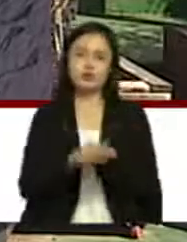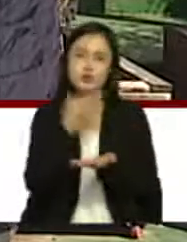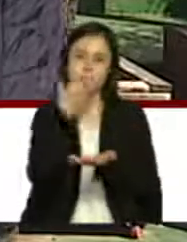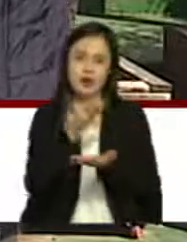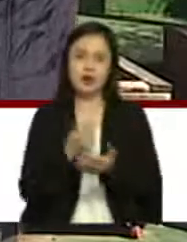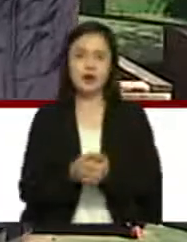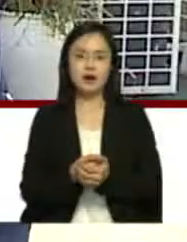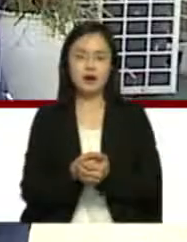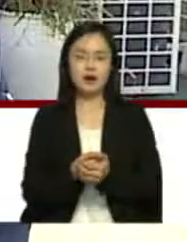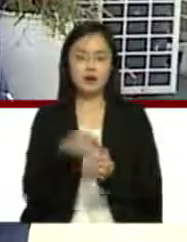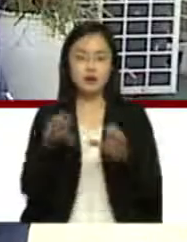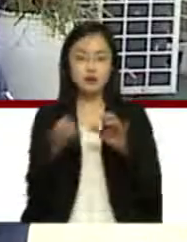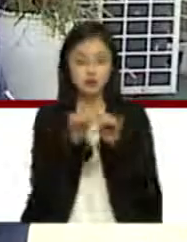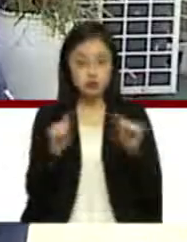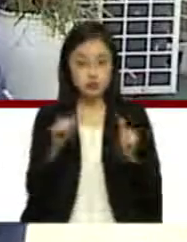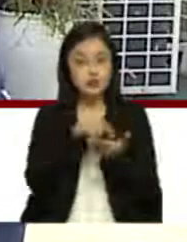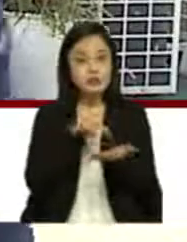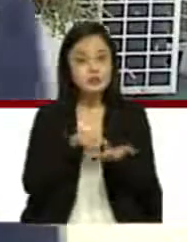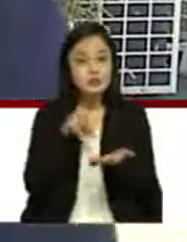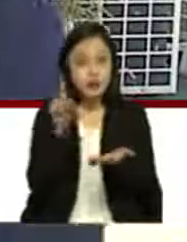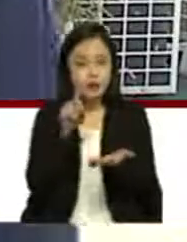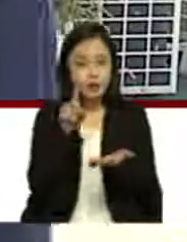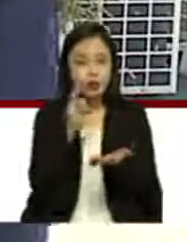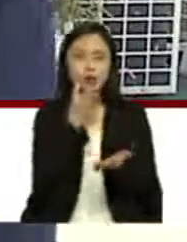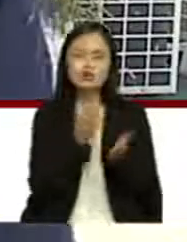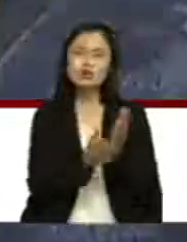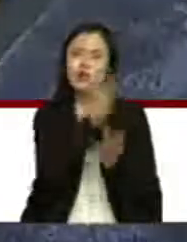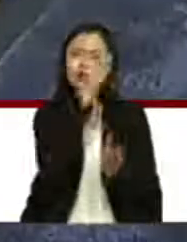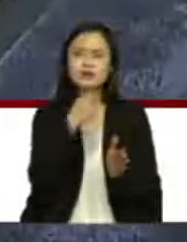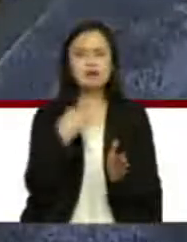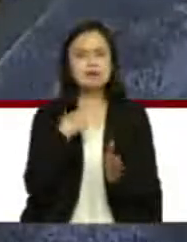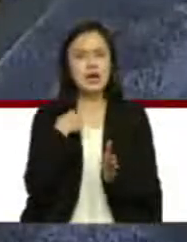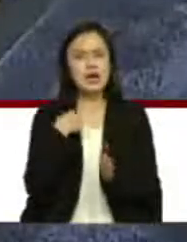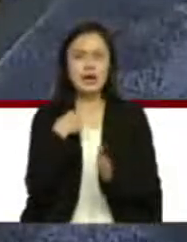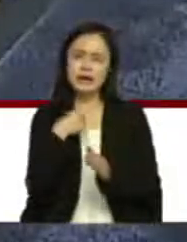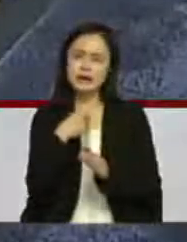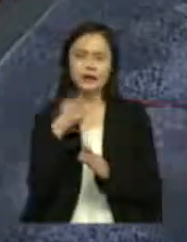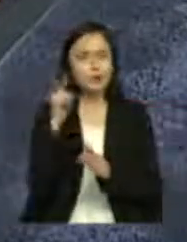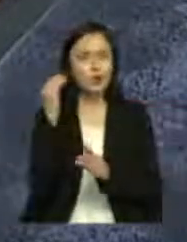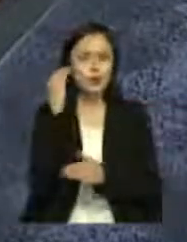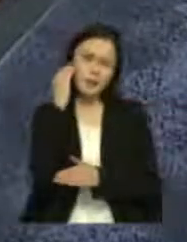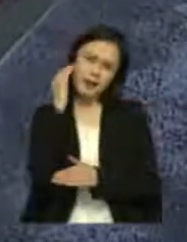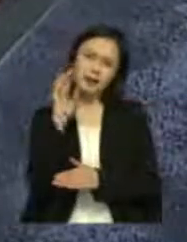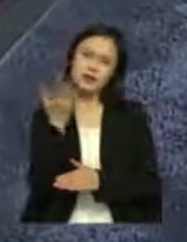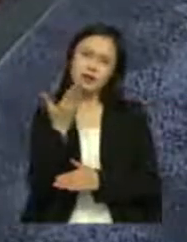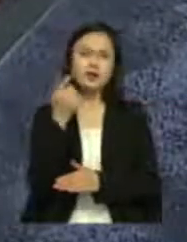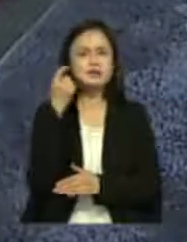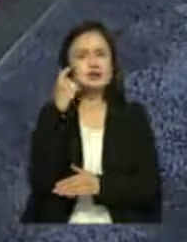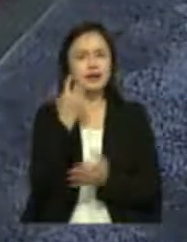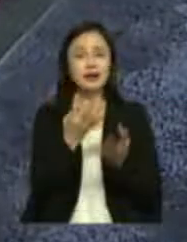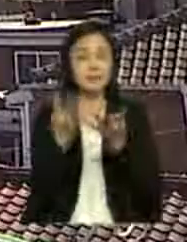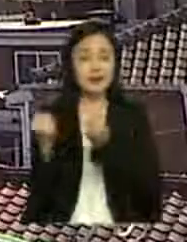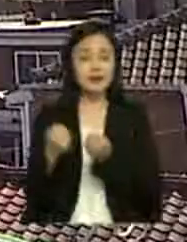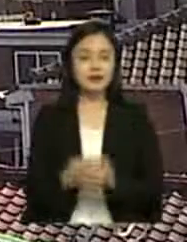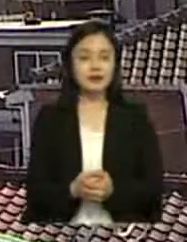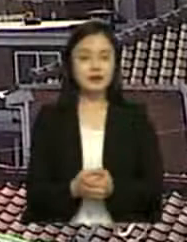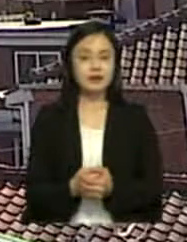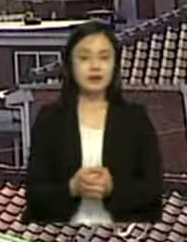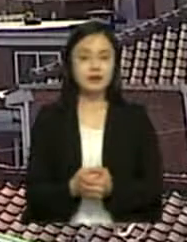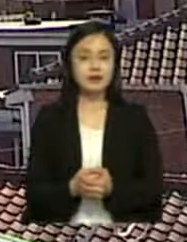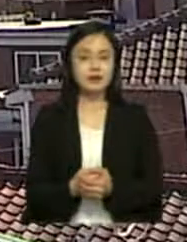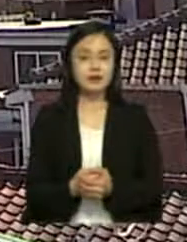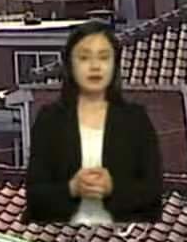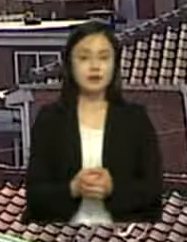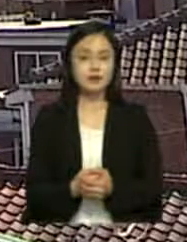주거가 불편한데 경관을 보존한다는 이유로 리모델링 등 개발을 제한한다 등 건물이라는 주장입니다 여기에